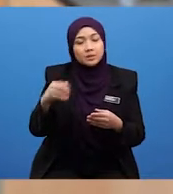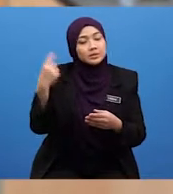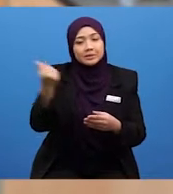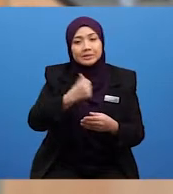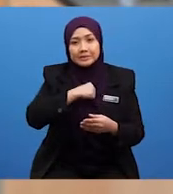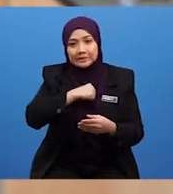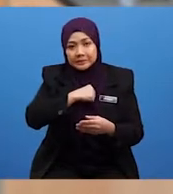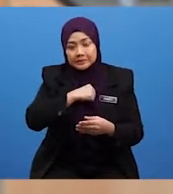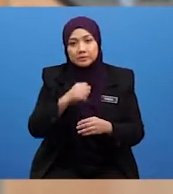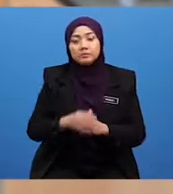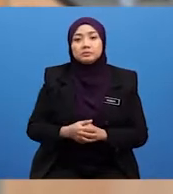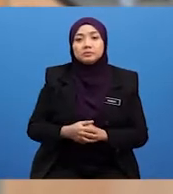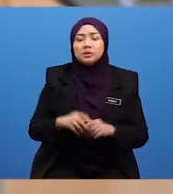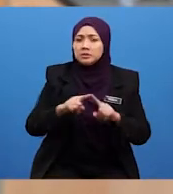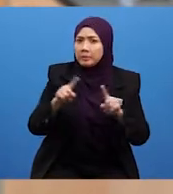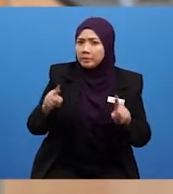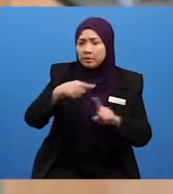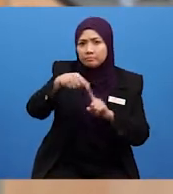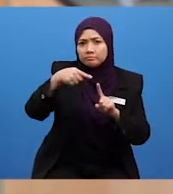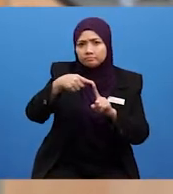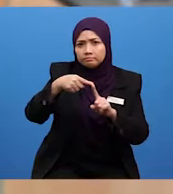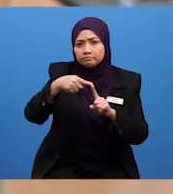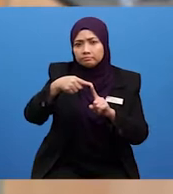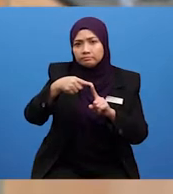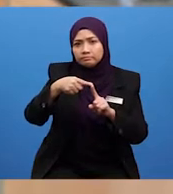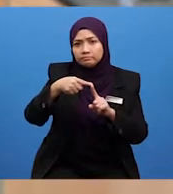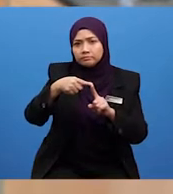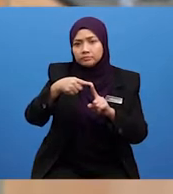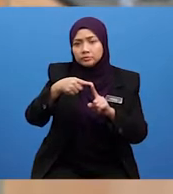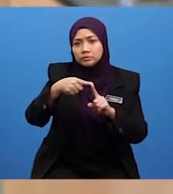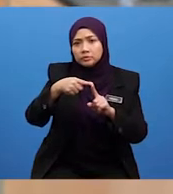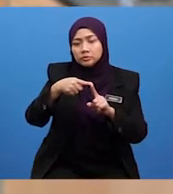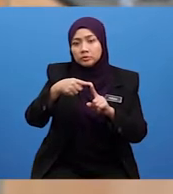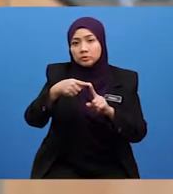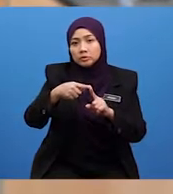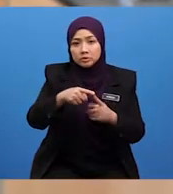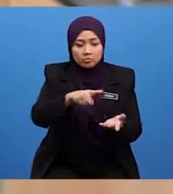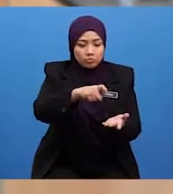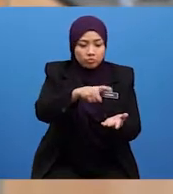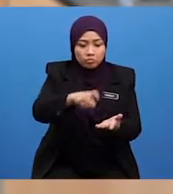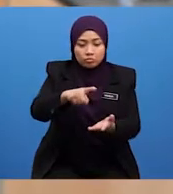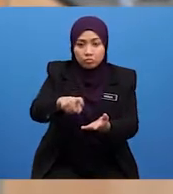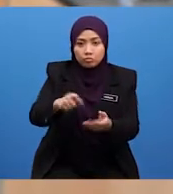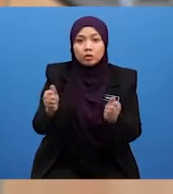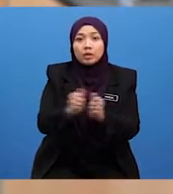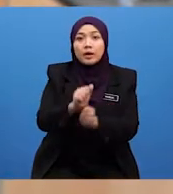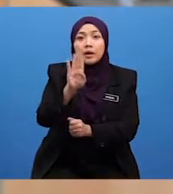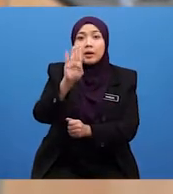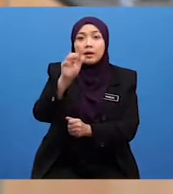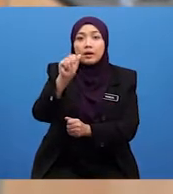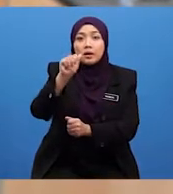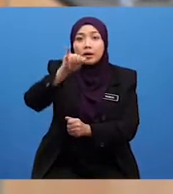jadi. Tetapi apabila perea itu disembur dengan baja